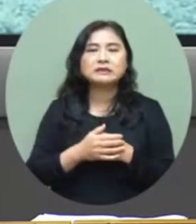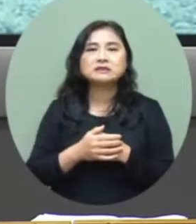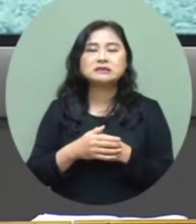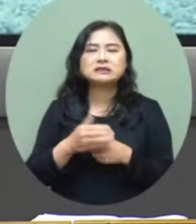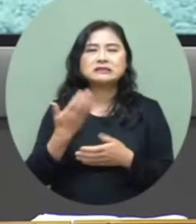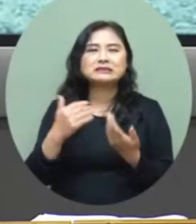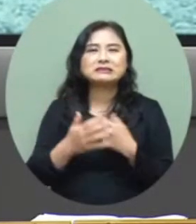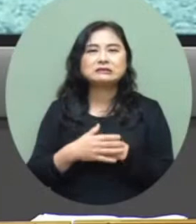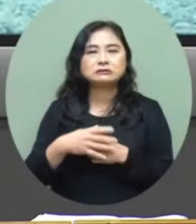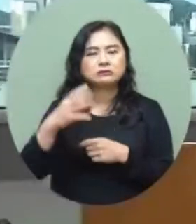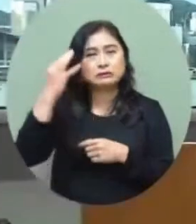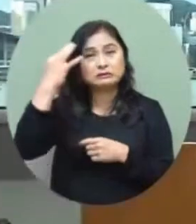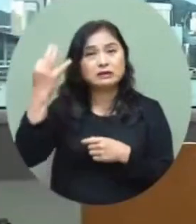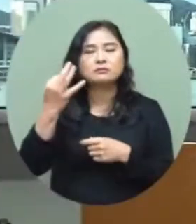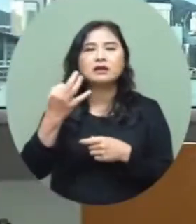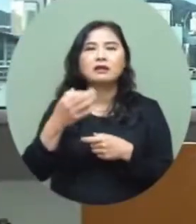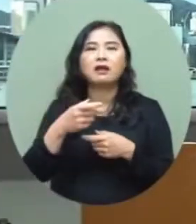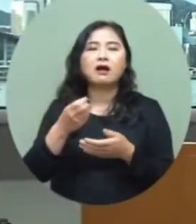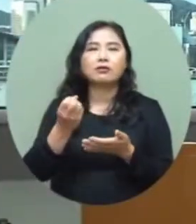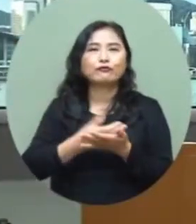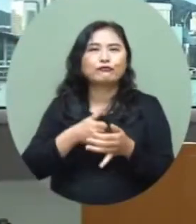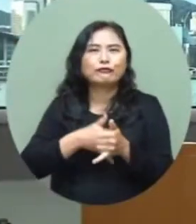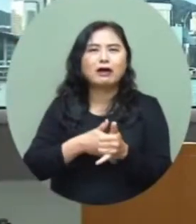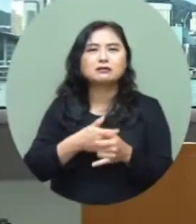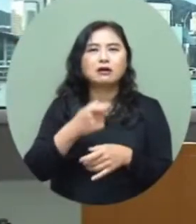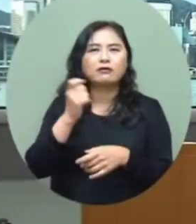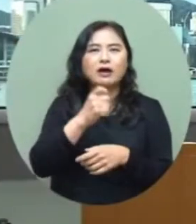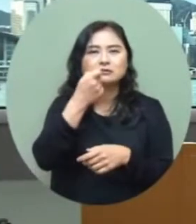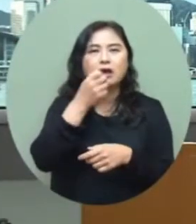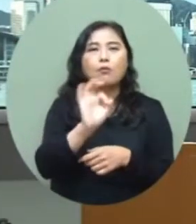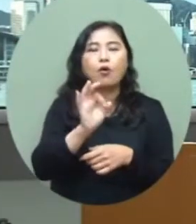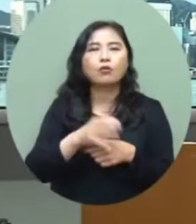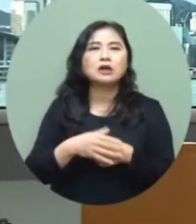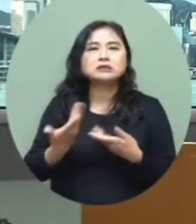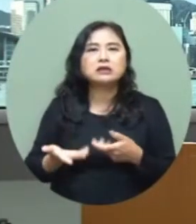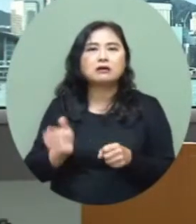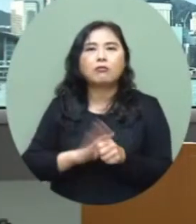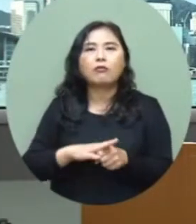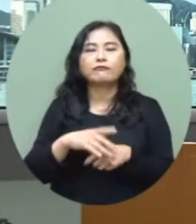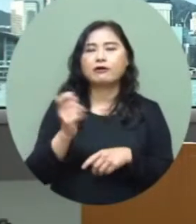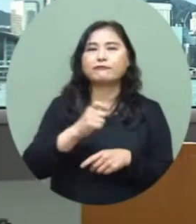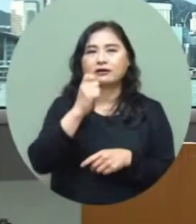一個提問。Next question, the one on the right in black.